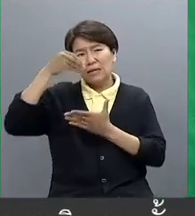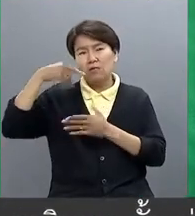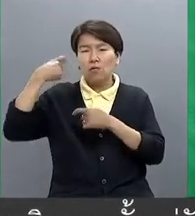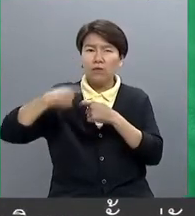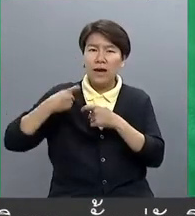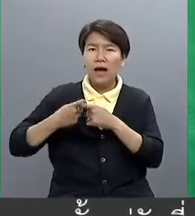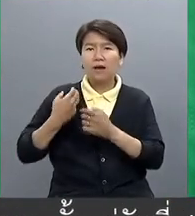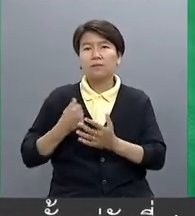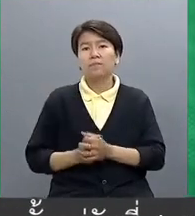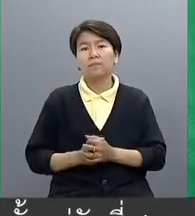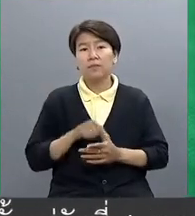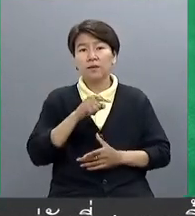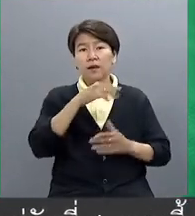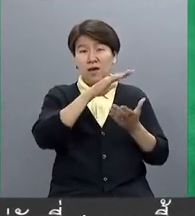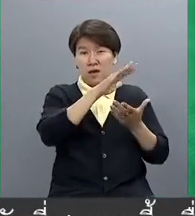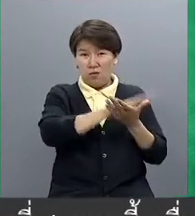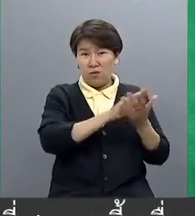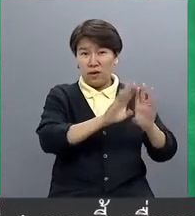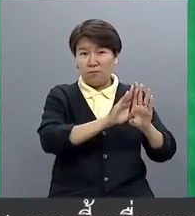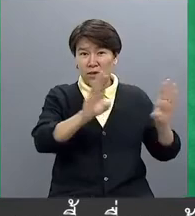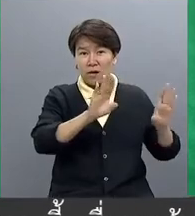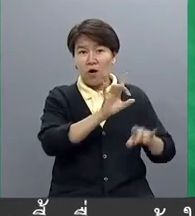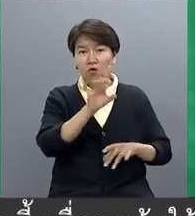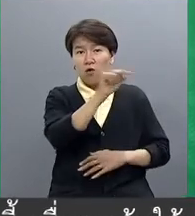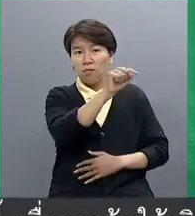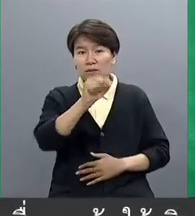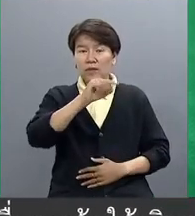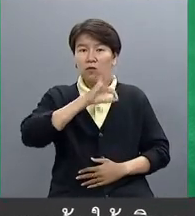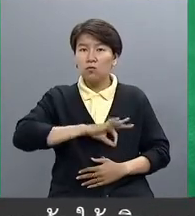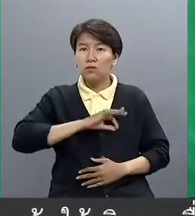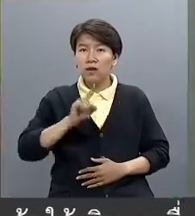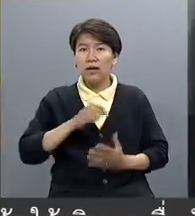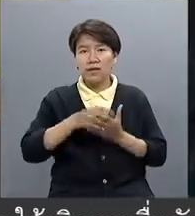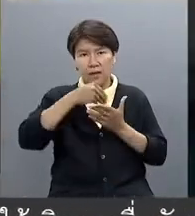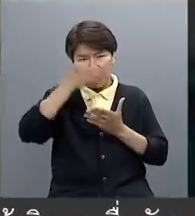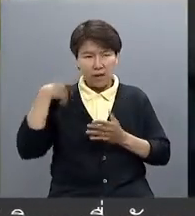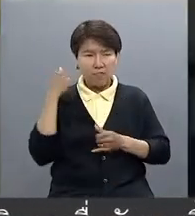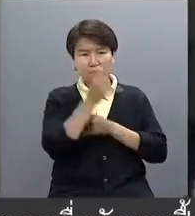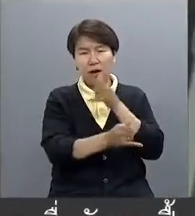แบบ 100% ก็มันทำให้เหมือนแบบนักเรียนทุกคนได้เรียนอย่างเต็มที่อะค่ะ